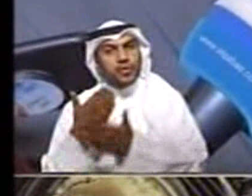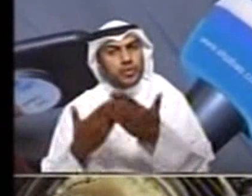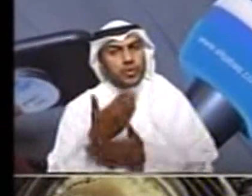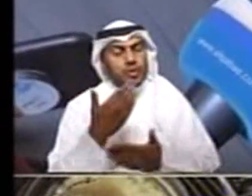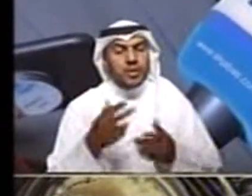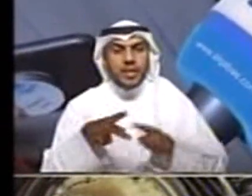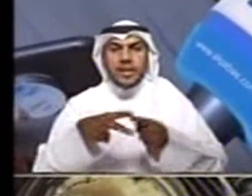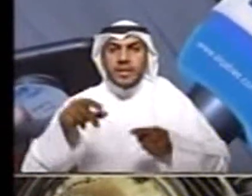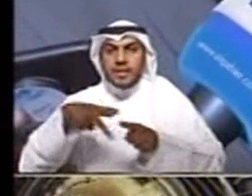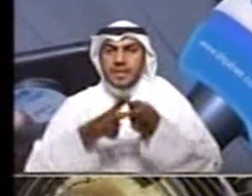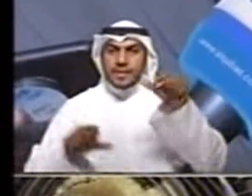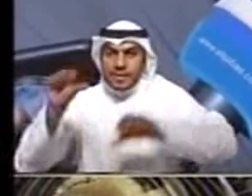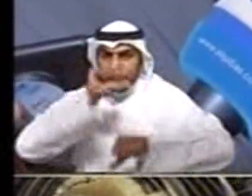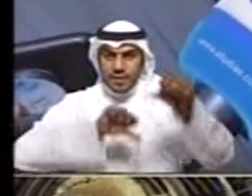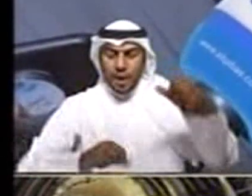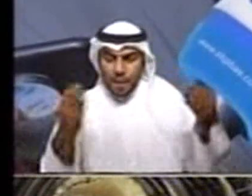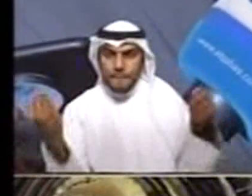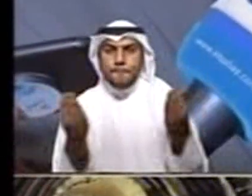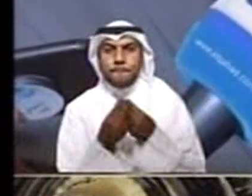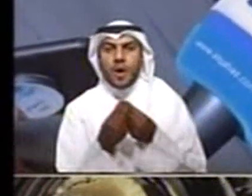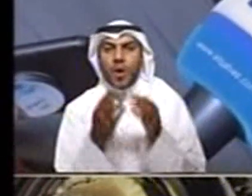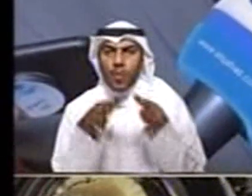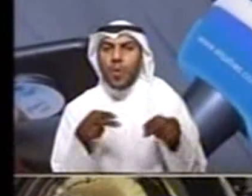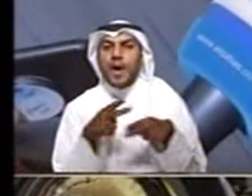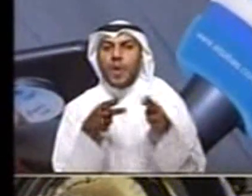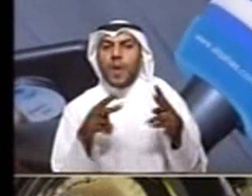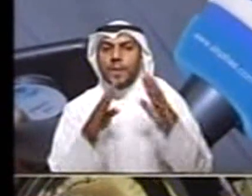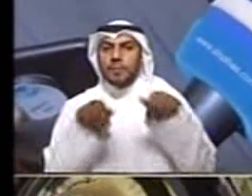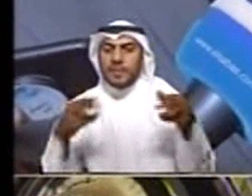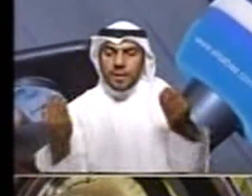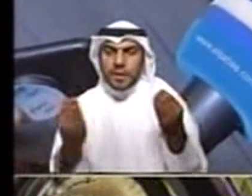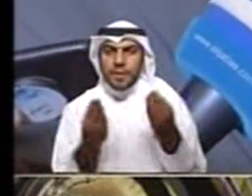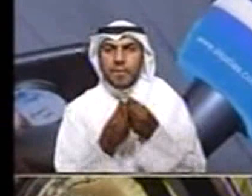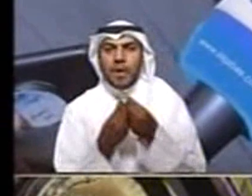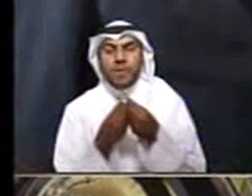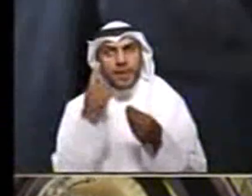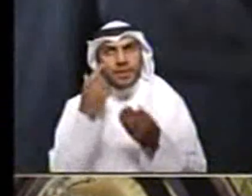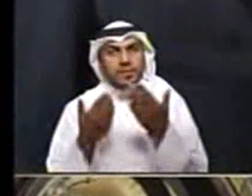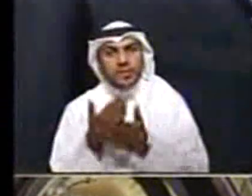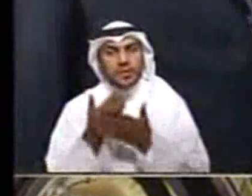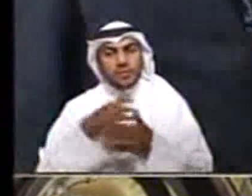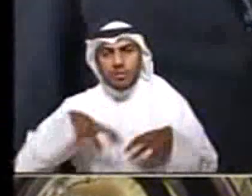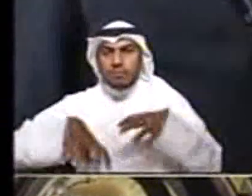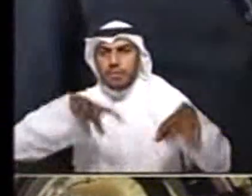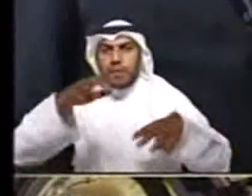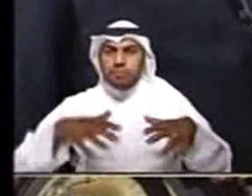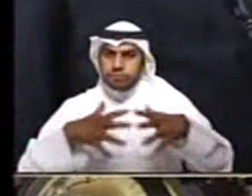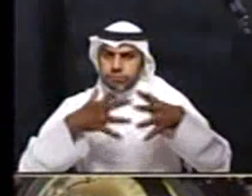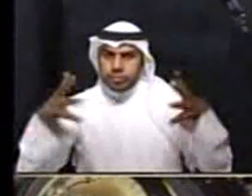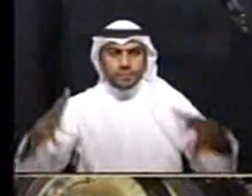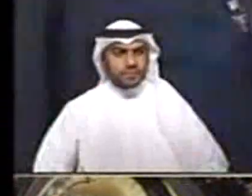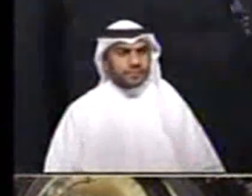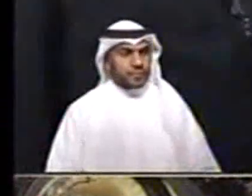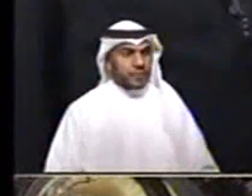صناعية، إزاي ننطلق سويا من مناطقنا الإقليمية إن احنا نخش بعض المناطق الجديدة. واقع مبشر في